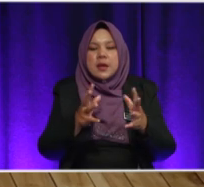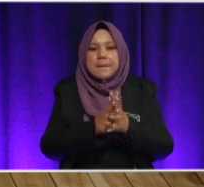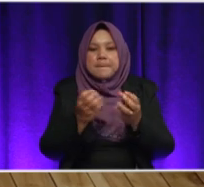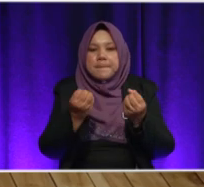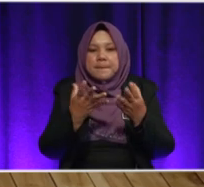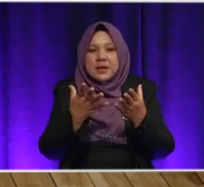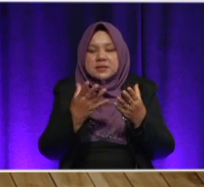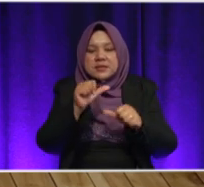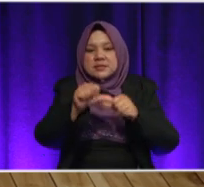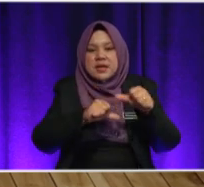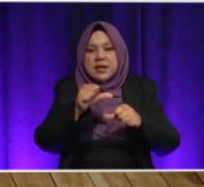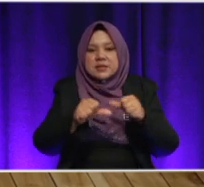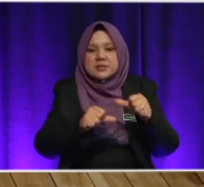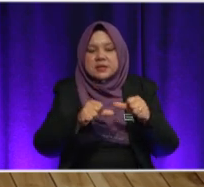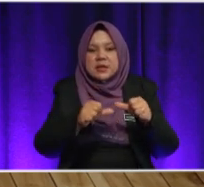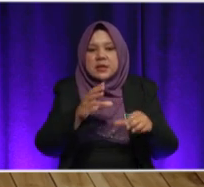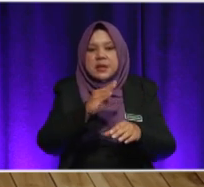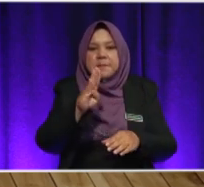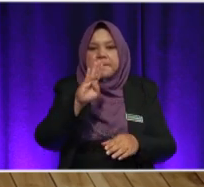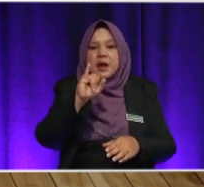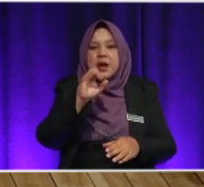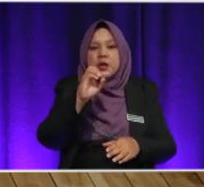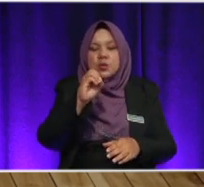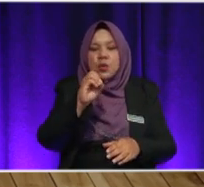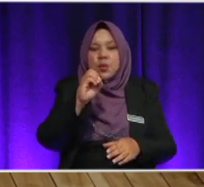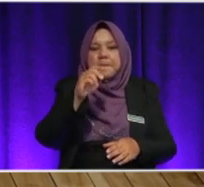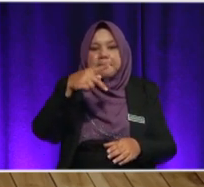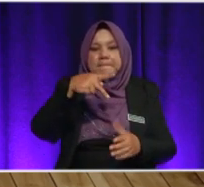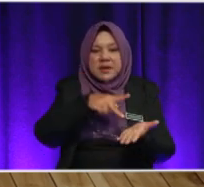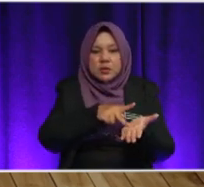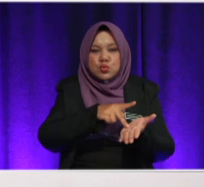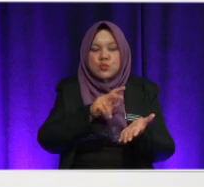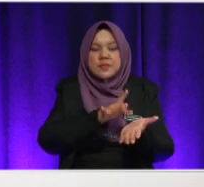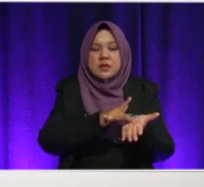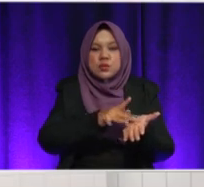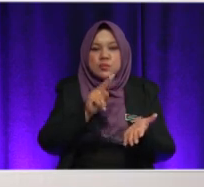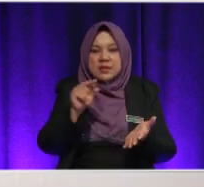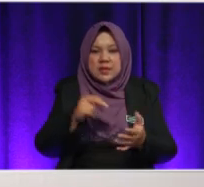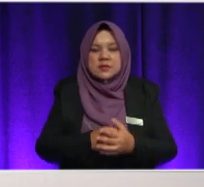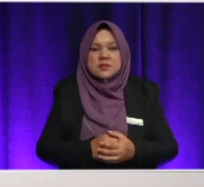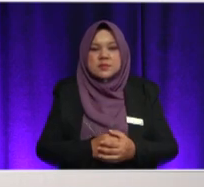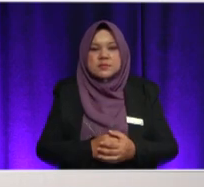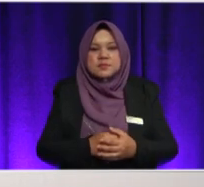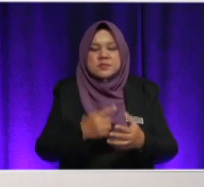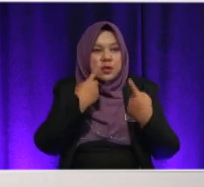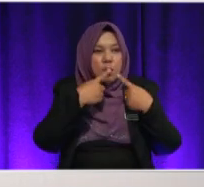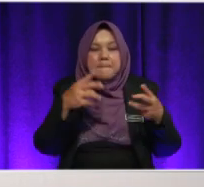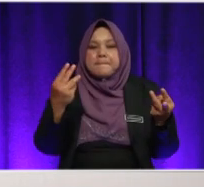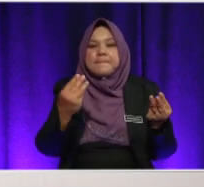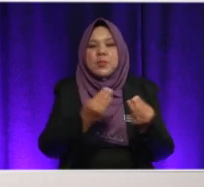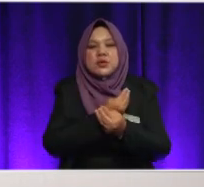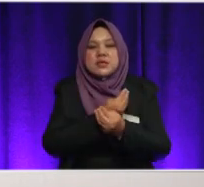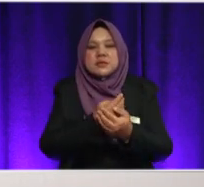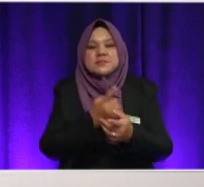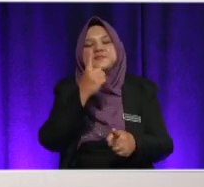sains yang berkaitan dengan sains kesehatan dan bayi purbatan Nah merasa Apa jawaban dia hmm ini ialah model Cikgu dilihat